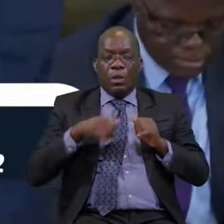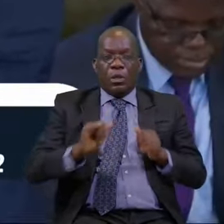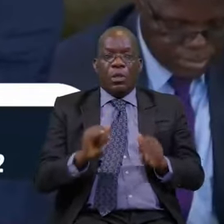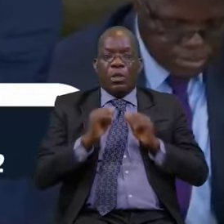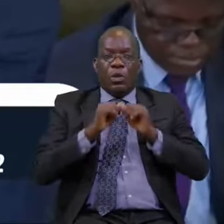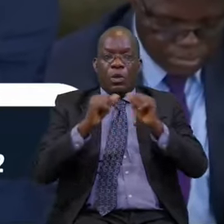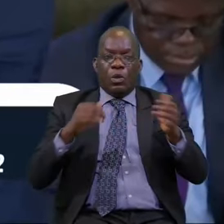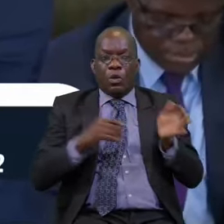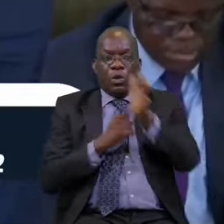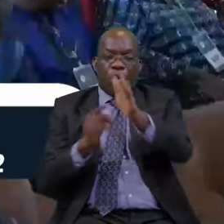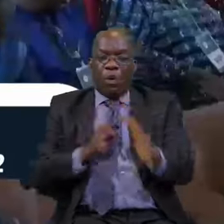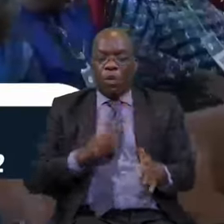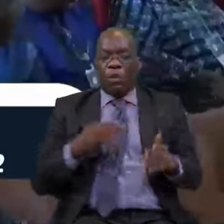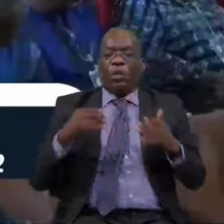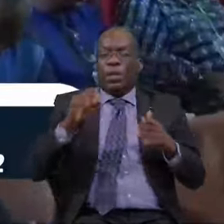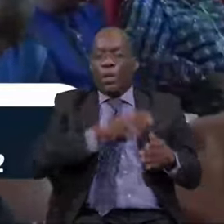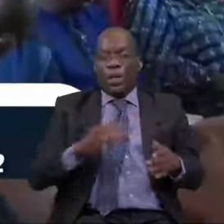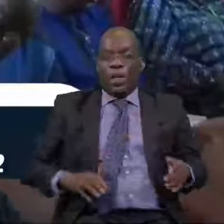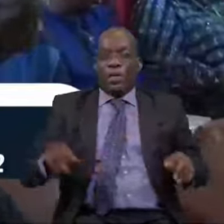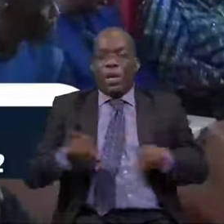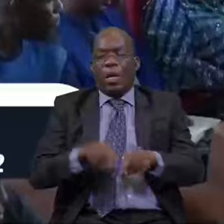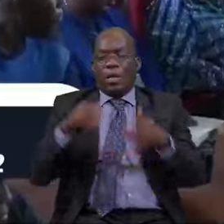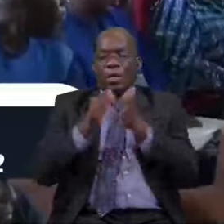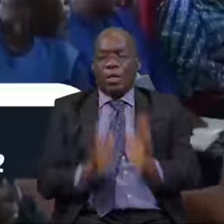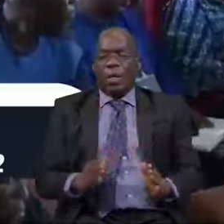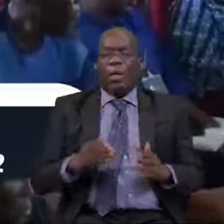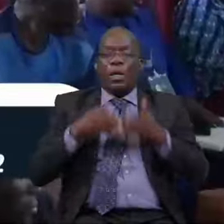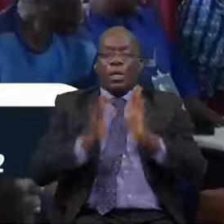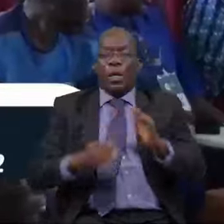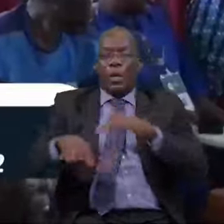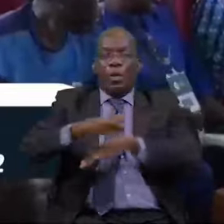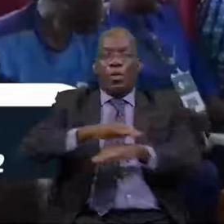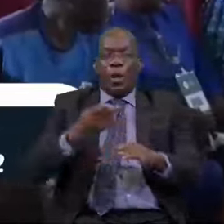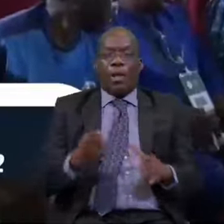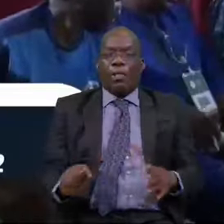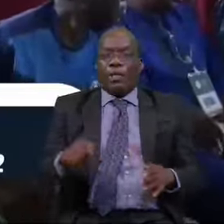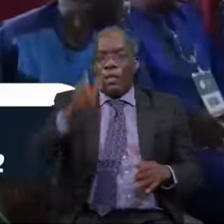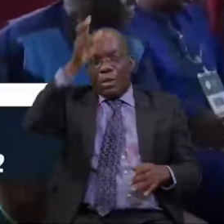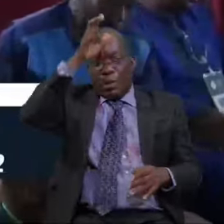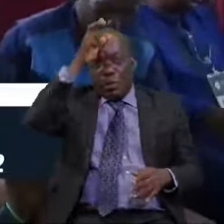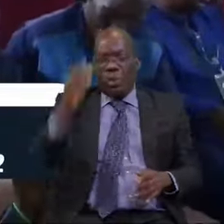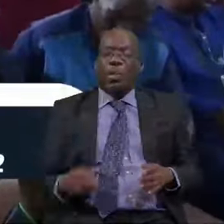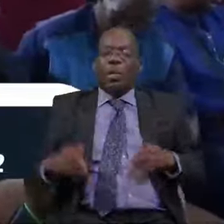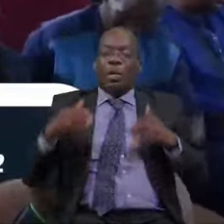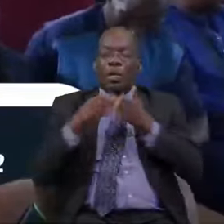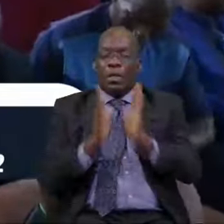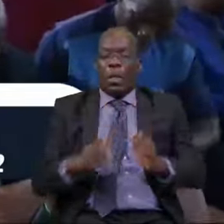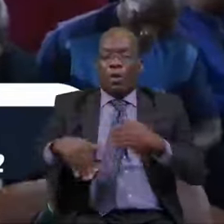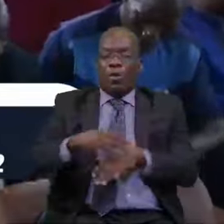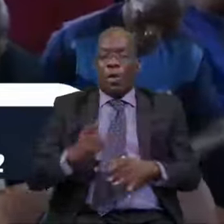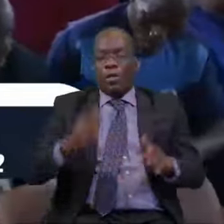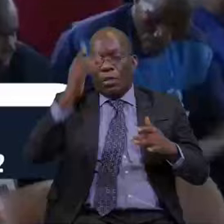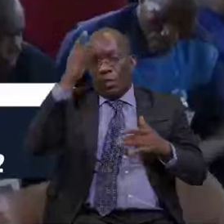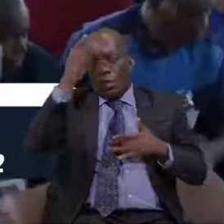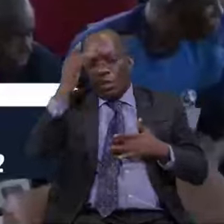en tant que dirigeant. Mais le dirigeant sur le domaine spirituel, le dirigeant sur le